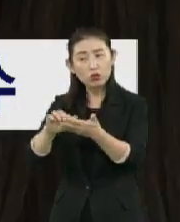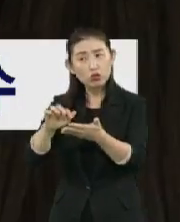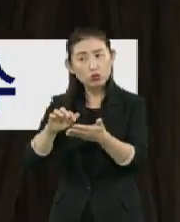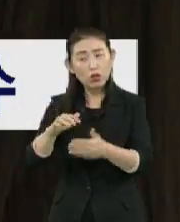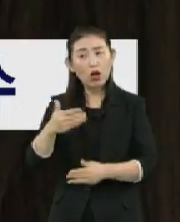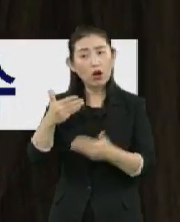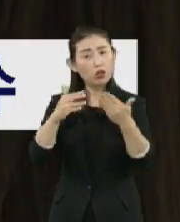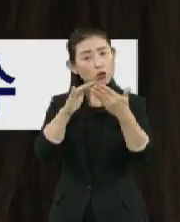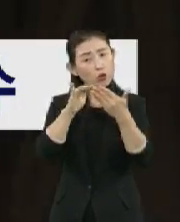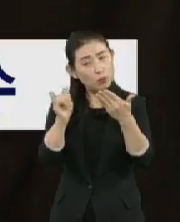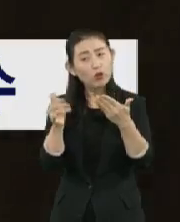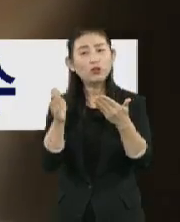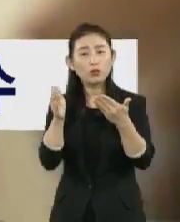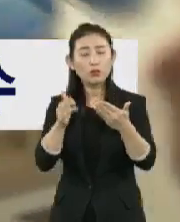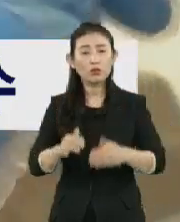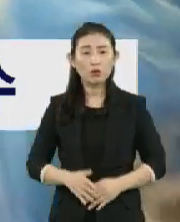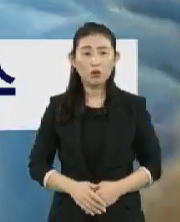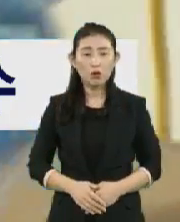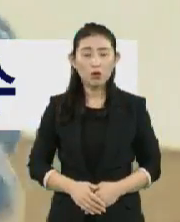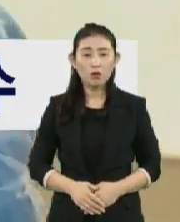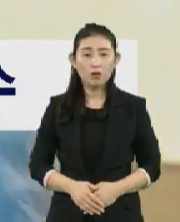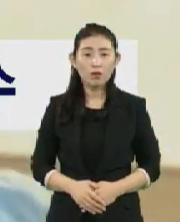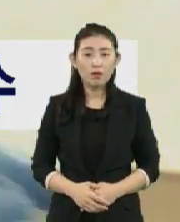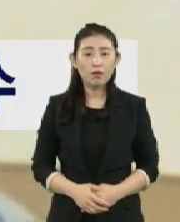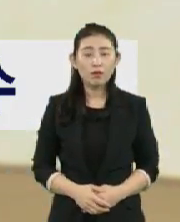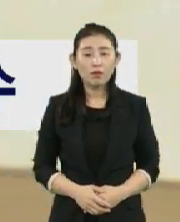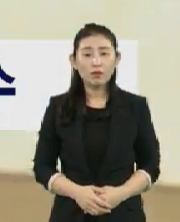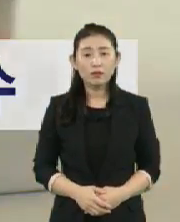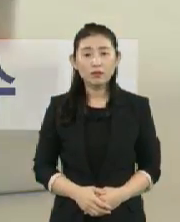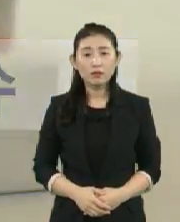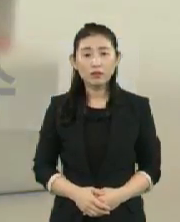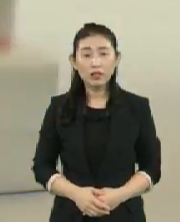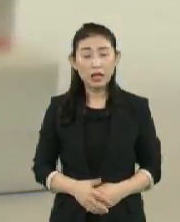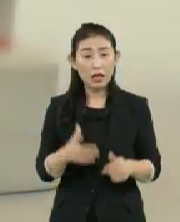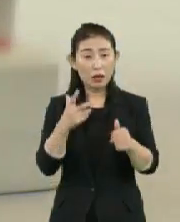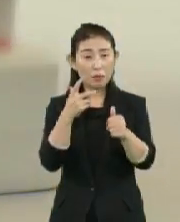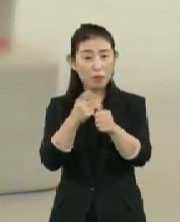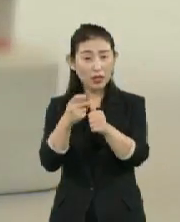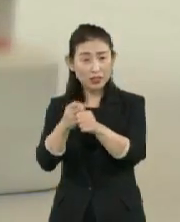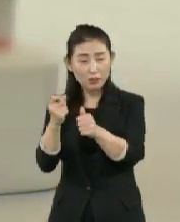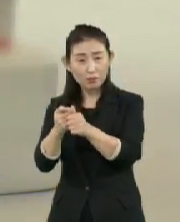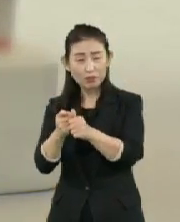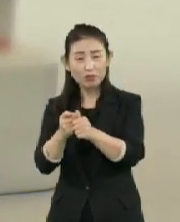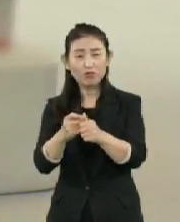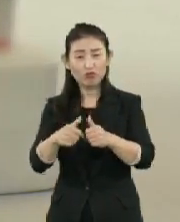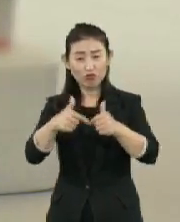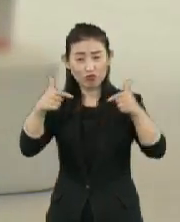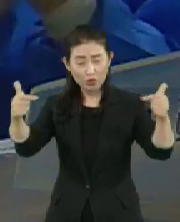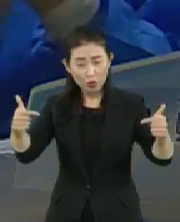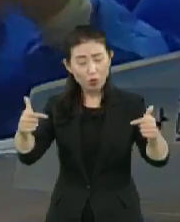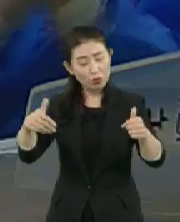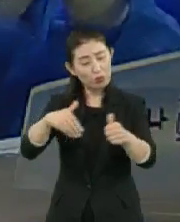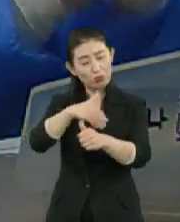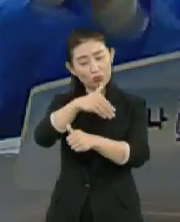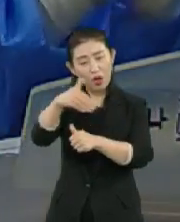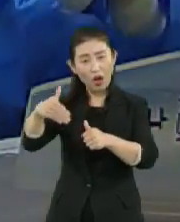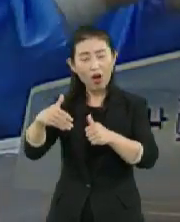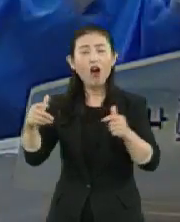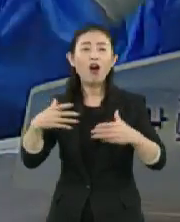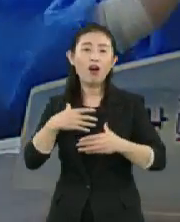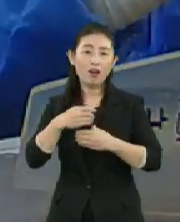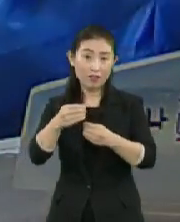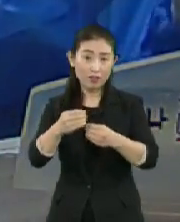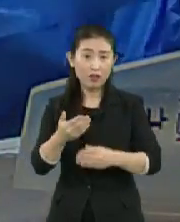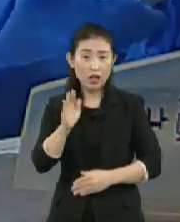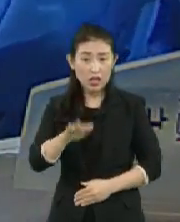수가 9.1명에 그쳐 한 자릿수로 줄었습니다. 백신 접종률이 오르면서 안정세를 찾아가는 겁니다.